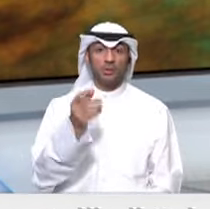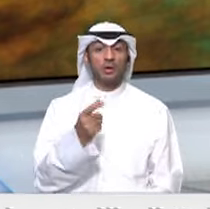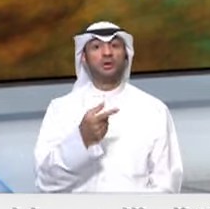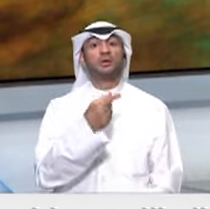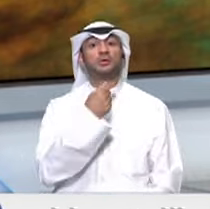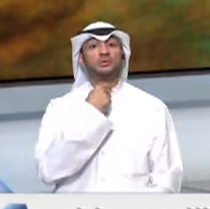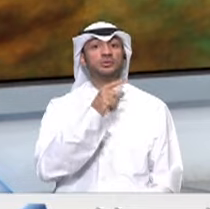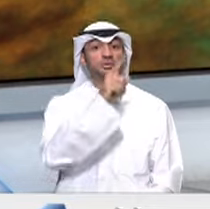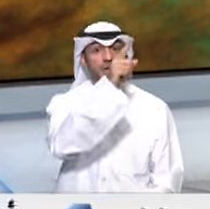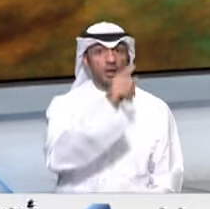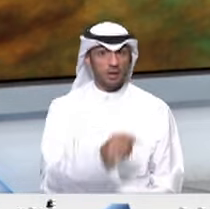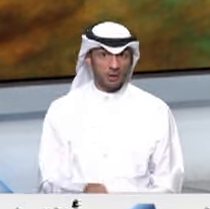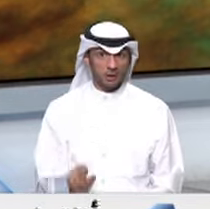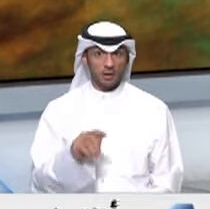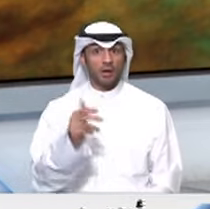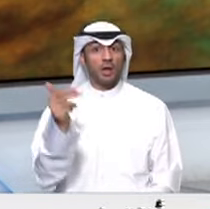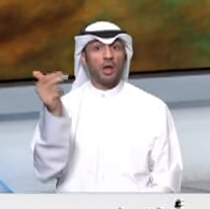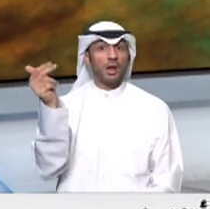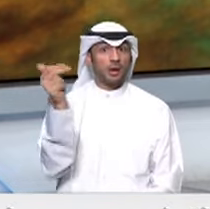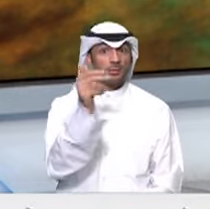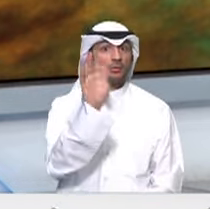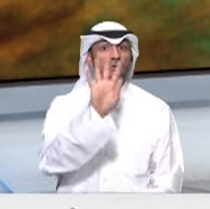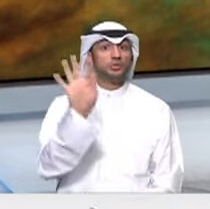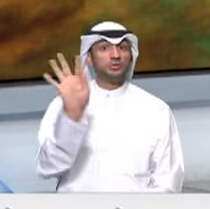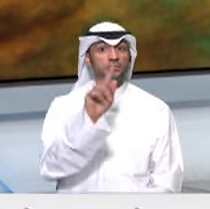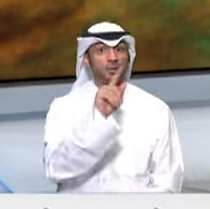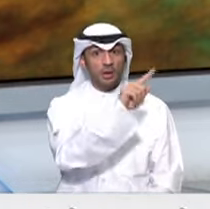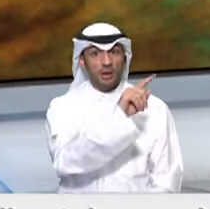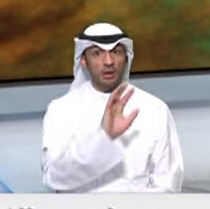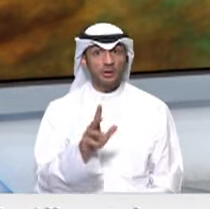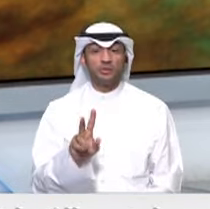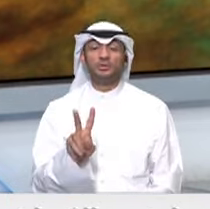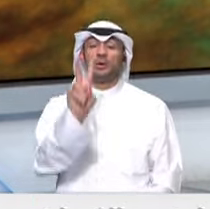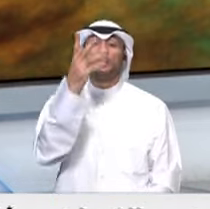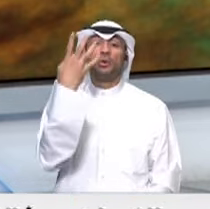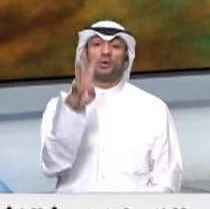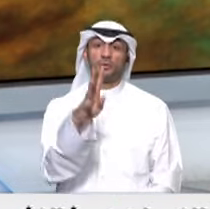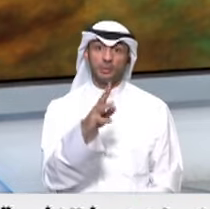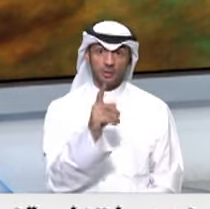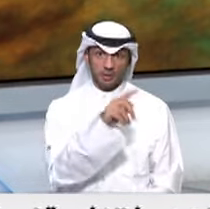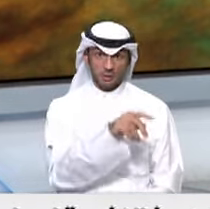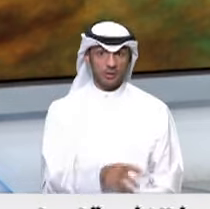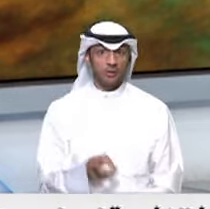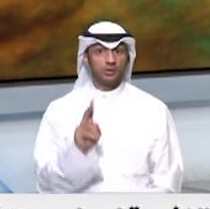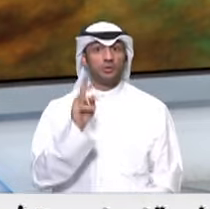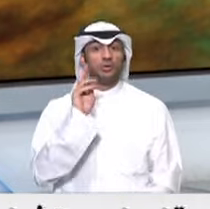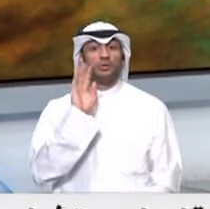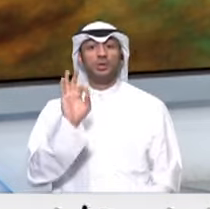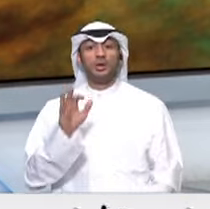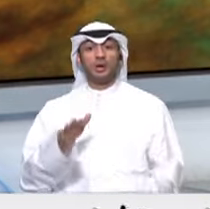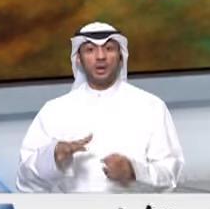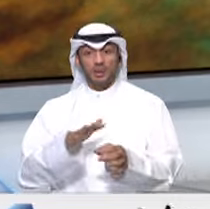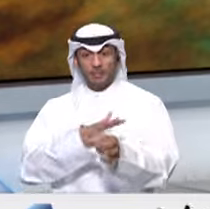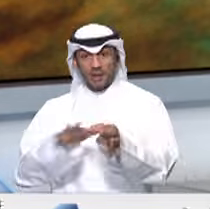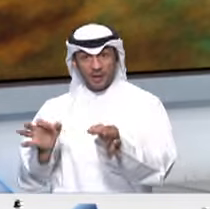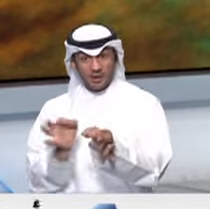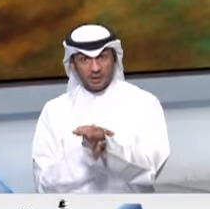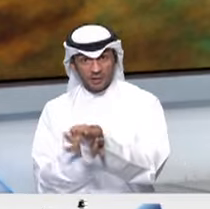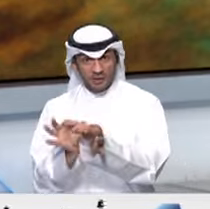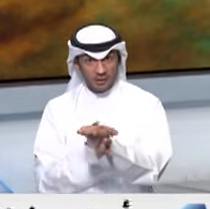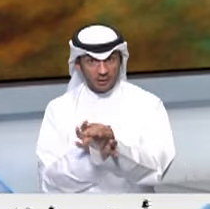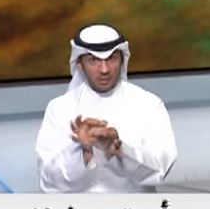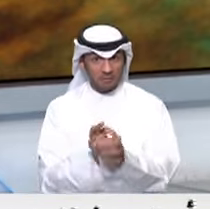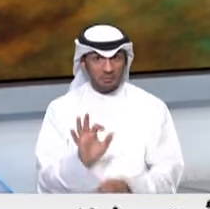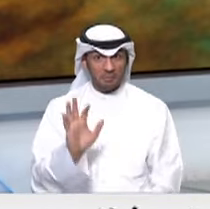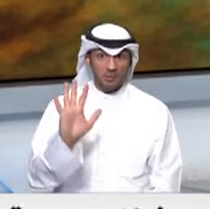وضواحيها، المناطق الغربية والمناطق الشمالية 47 درجة مئوية. أما بالنسبة للمناطق الساحلية والجزر